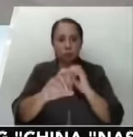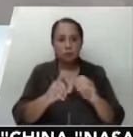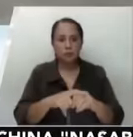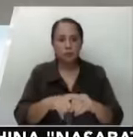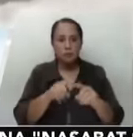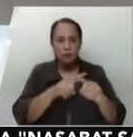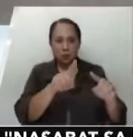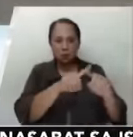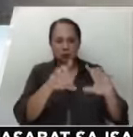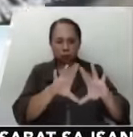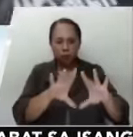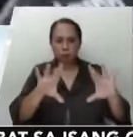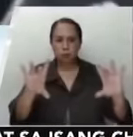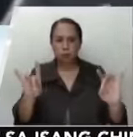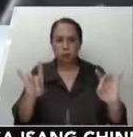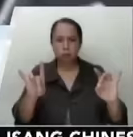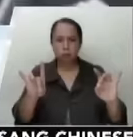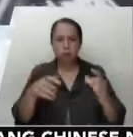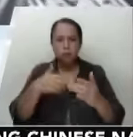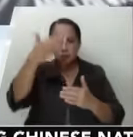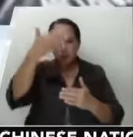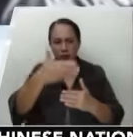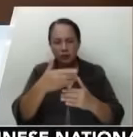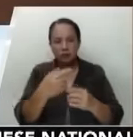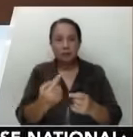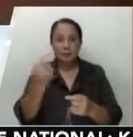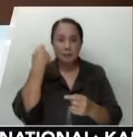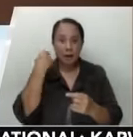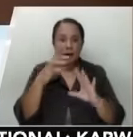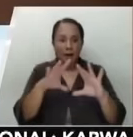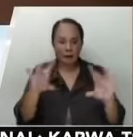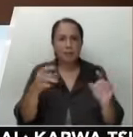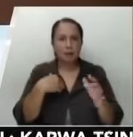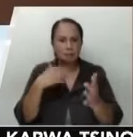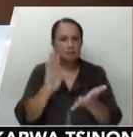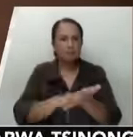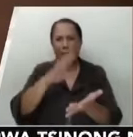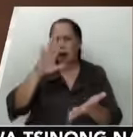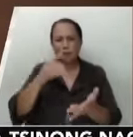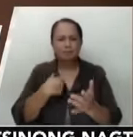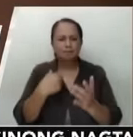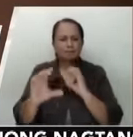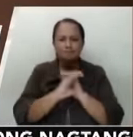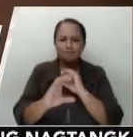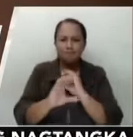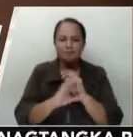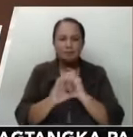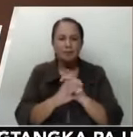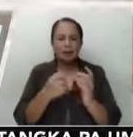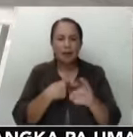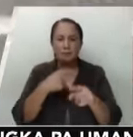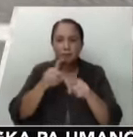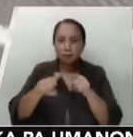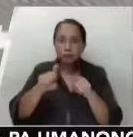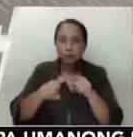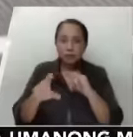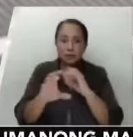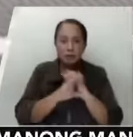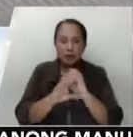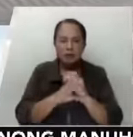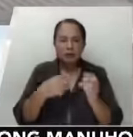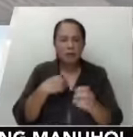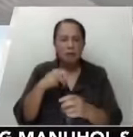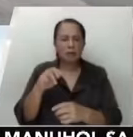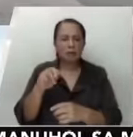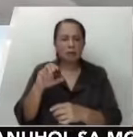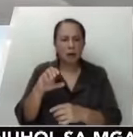at harap. Nakakuha tayo ng luxury cars. Meron yung electric car at meron yung McLaren. It's worth